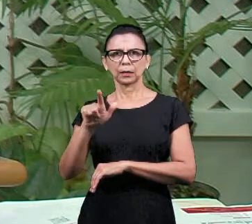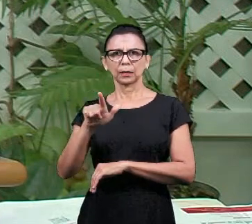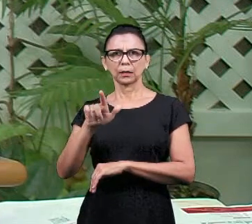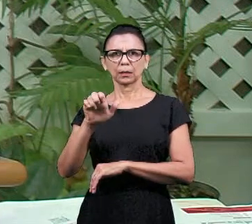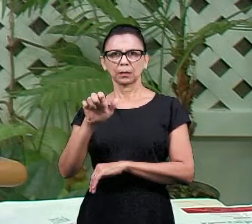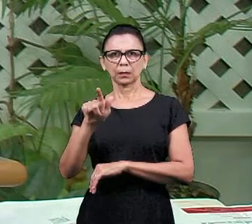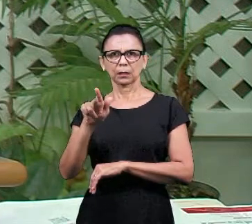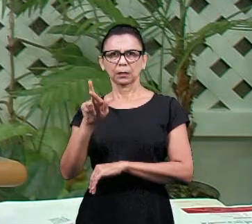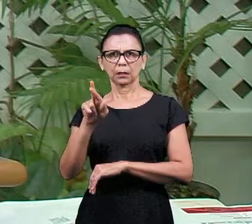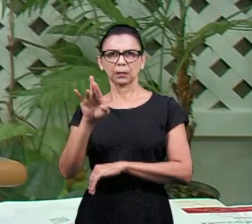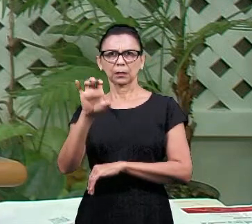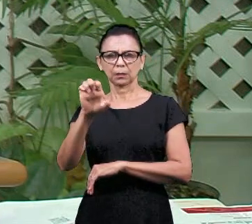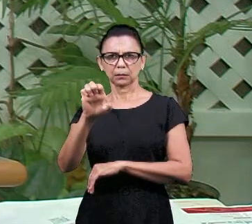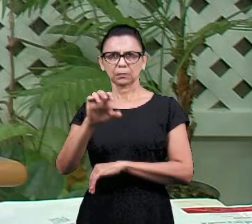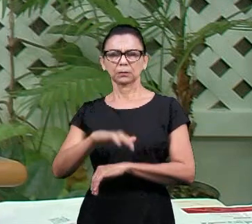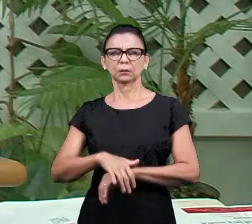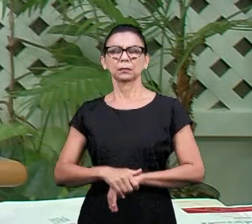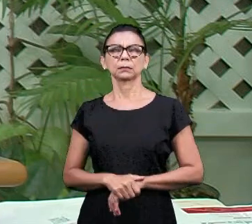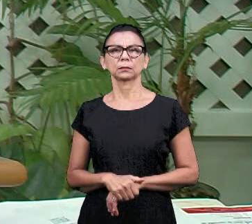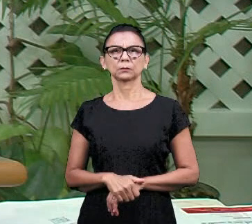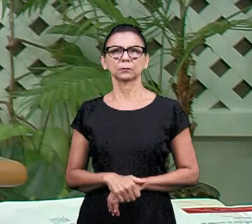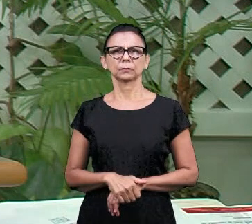Aussi,